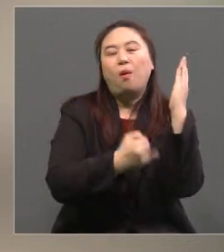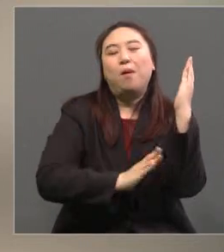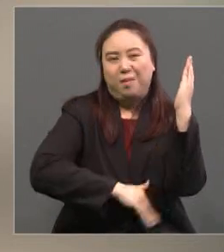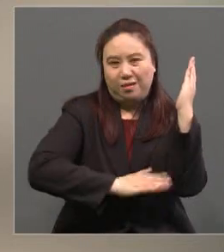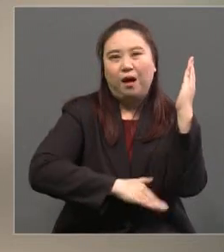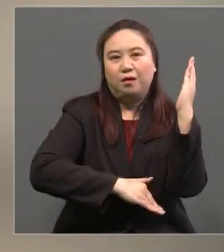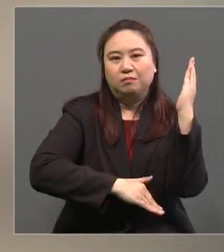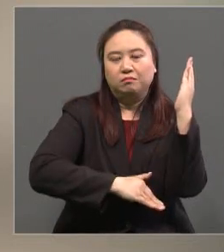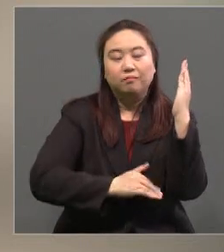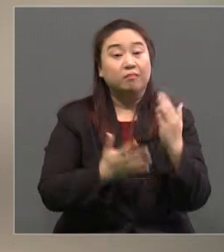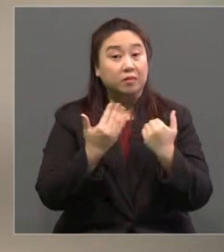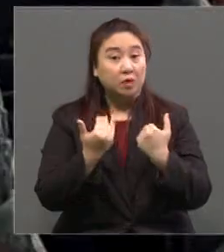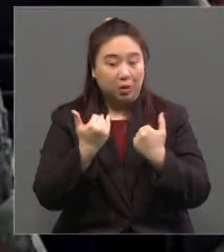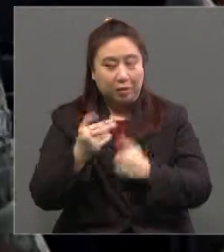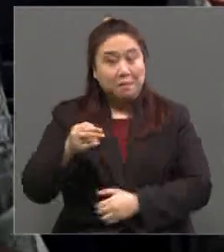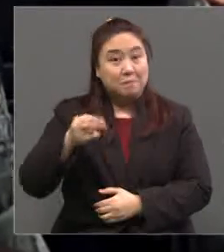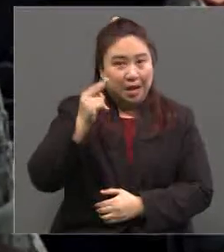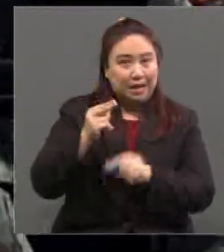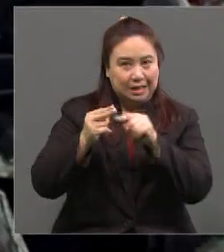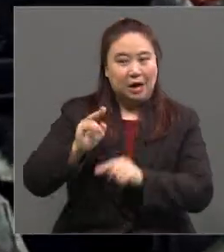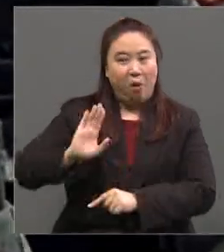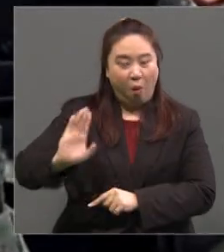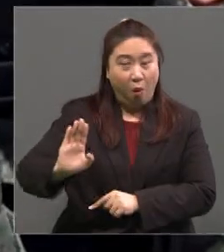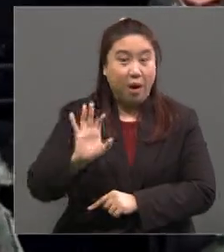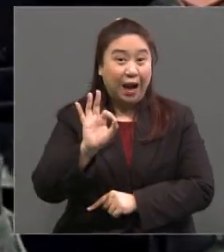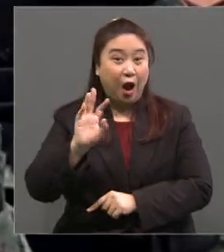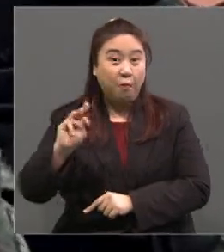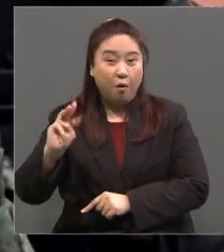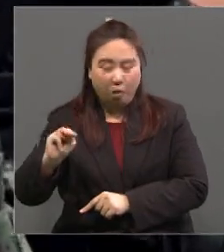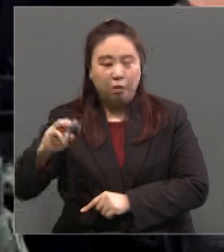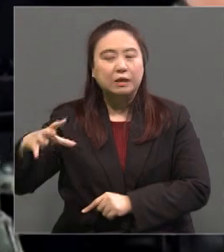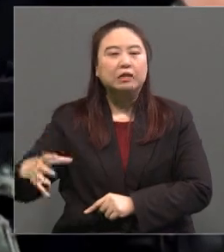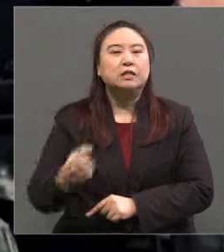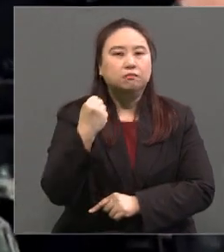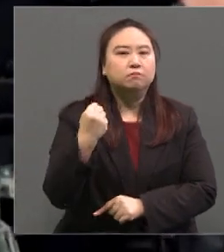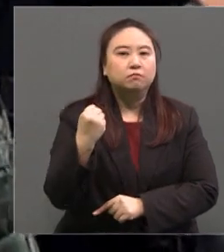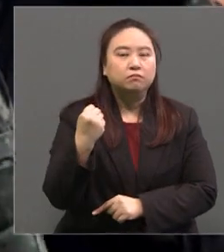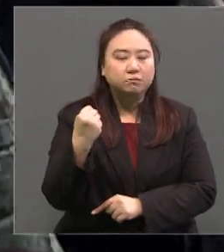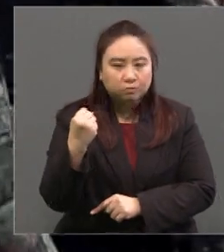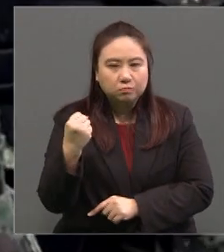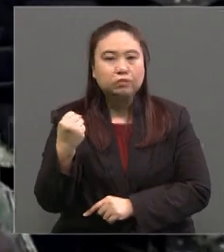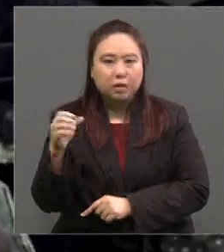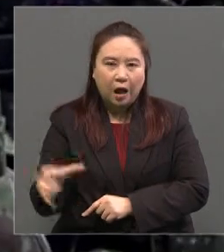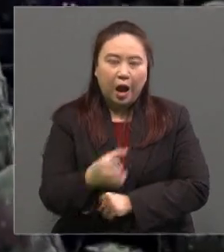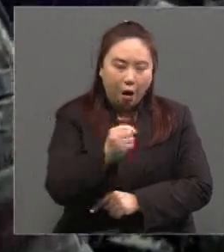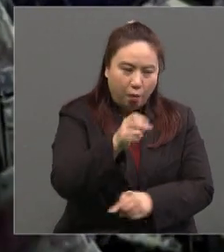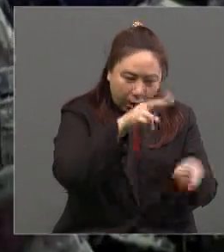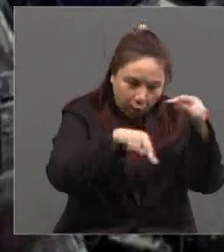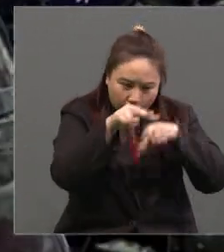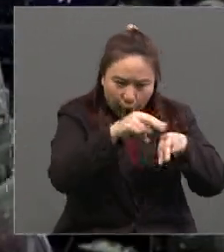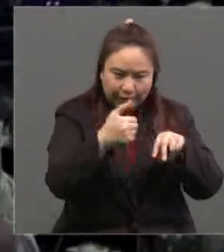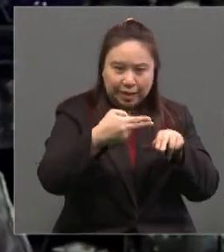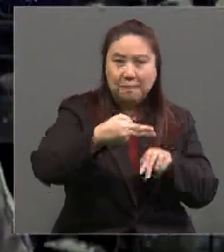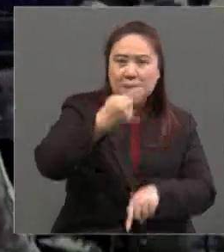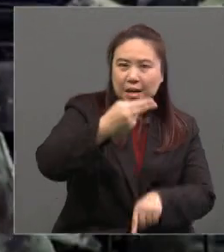ภาคใต้ทางนี้เนี่ยเจ้าหน้าที่ได้ยึดอาวุธปืนสั้นขนาด9มม.นะคะที่ทางคนร้ายเนี่ยใช้ก่อเหตุเพื่อนำไปพิสูจน์ทราบที่มา